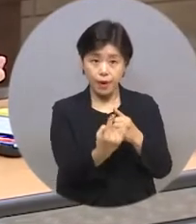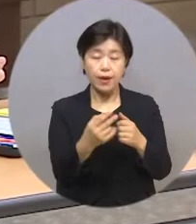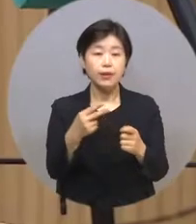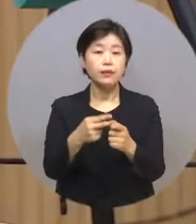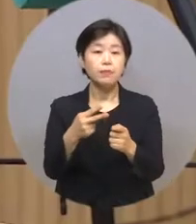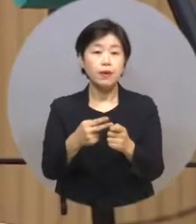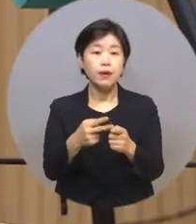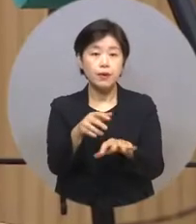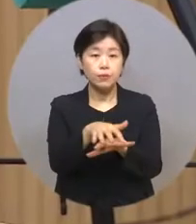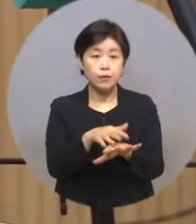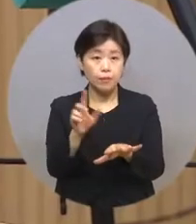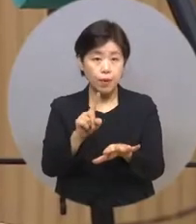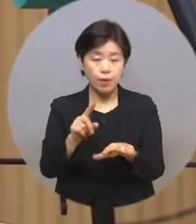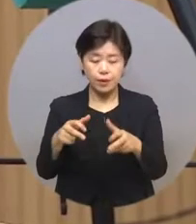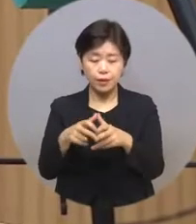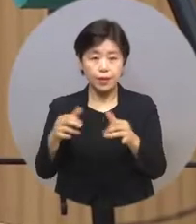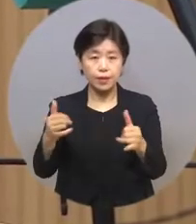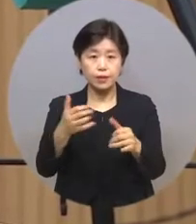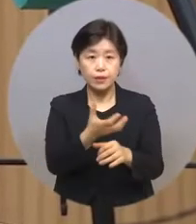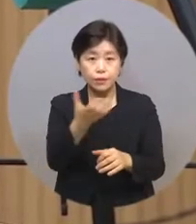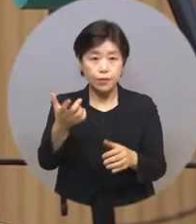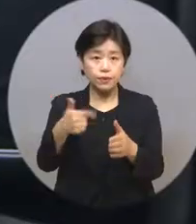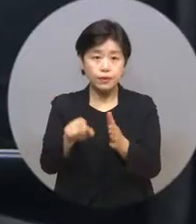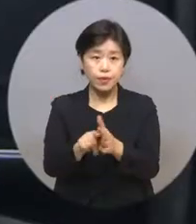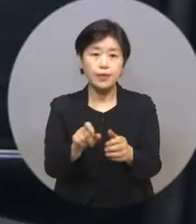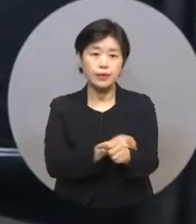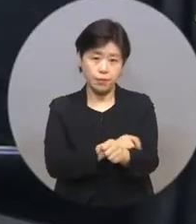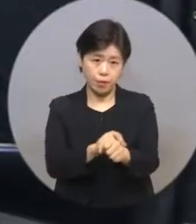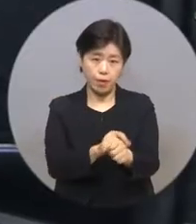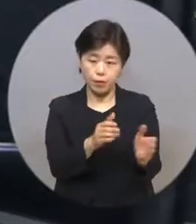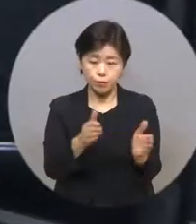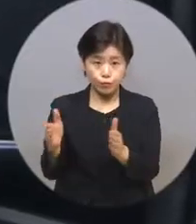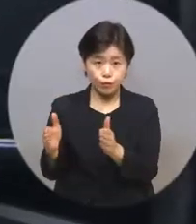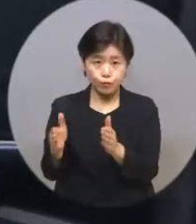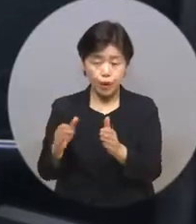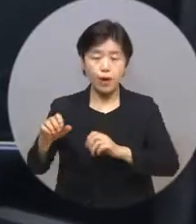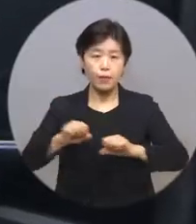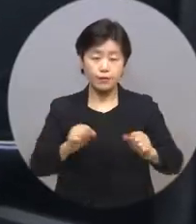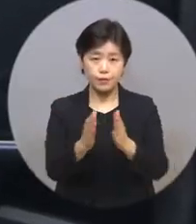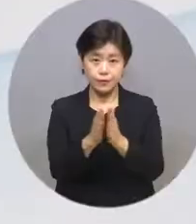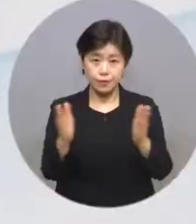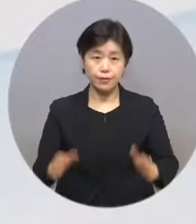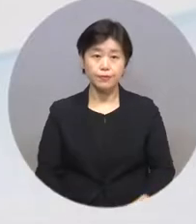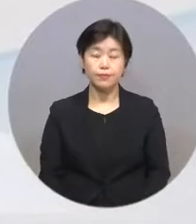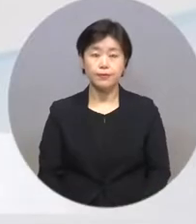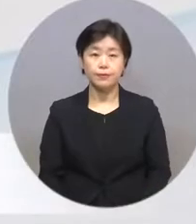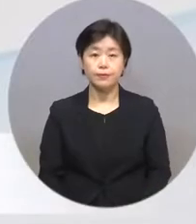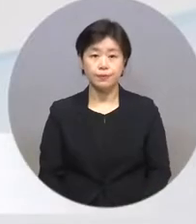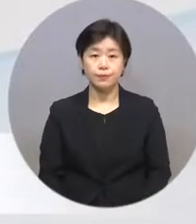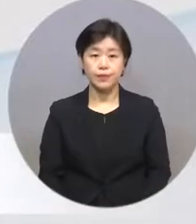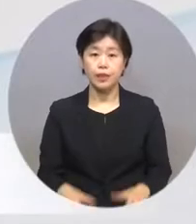특별위원회인 장애인 이동편의 증진 특위를 출범하고 본격적인 활동에 들어갔습니다